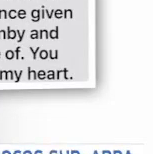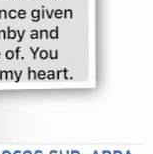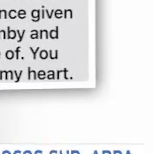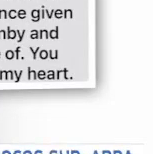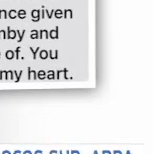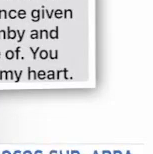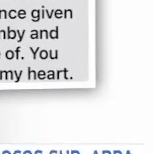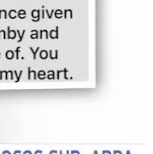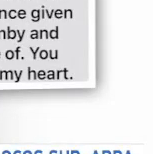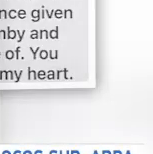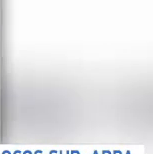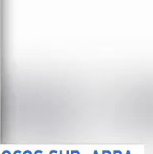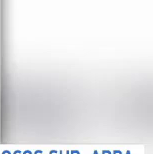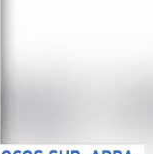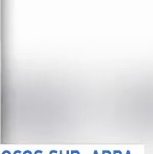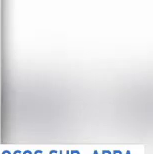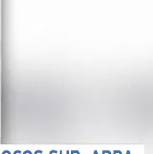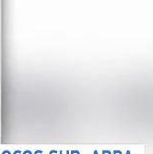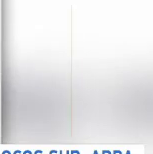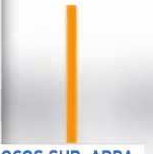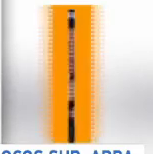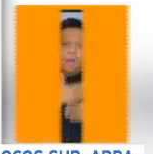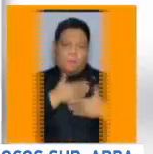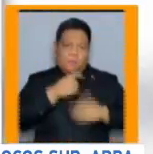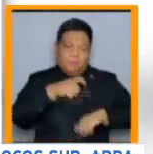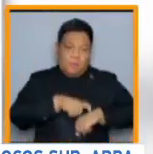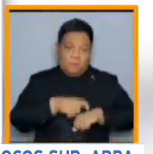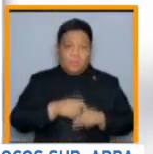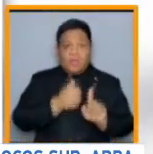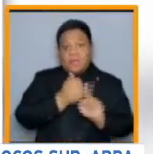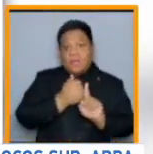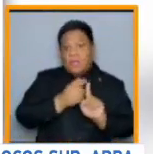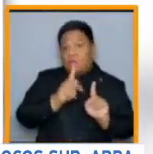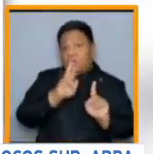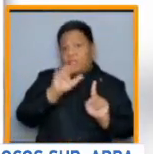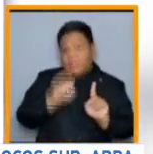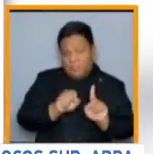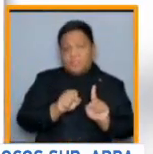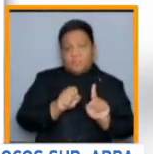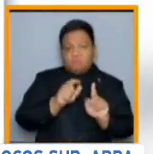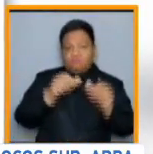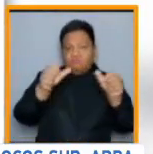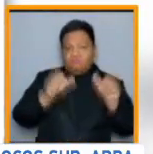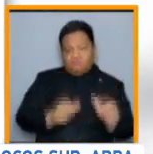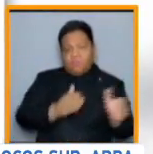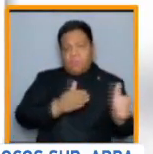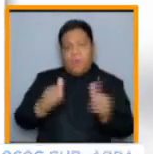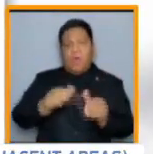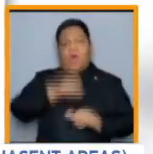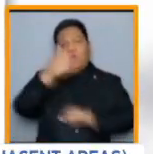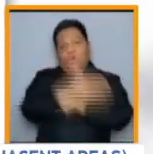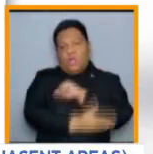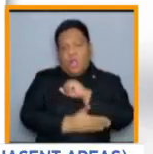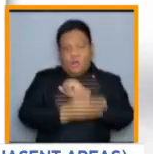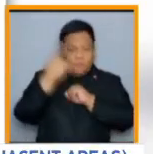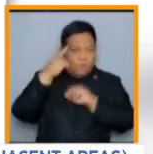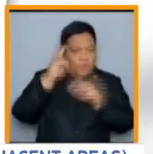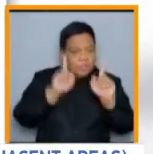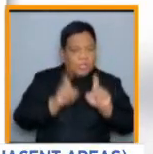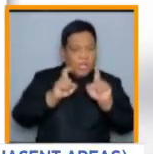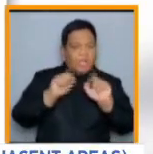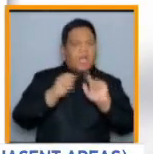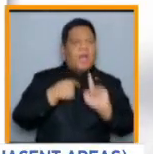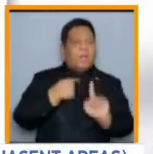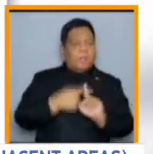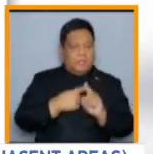Chris. Nabanggit din ni Chris sa post na nakatakda siyang mag-abroad para sa diagnostic tests at treatments ng kanyang